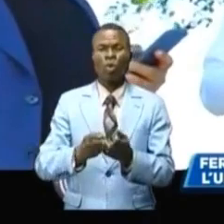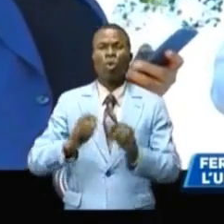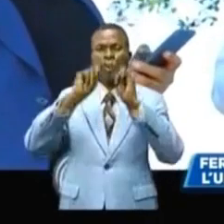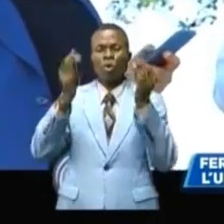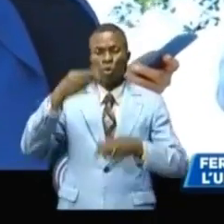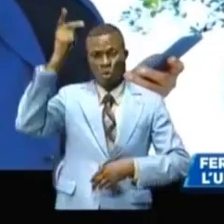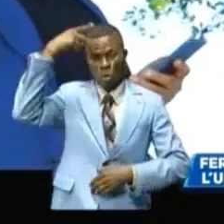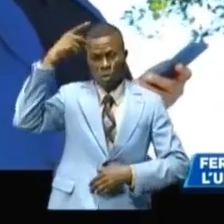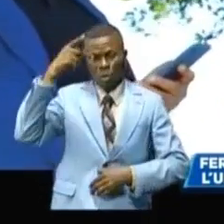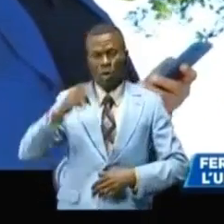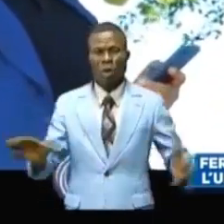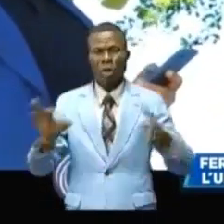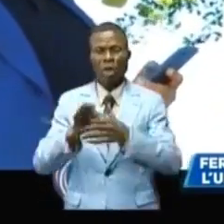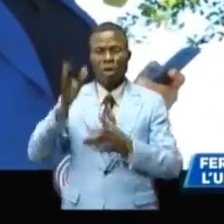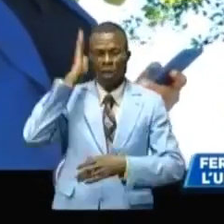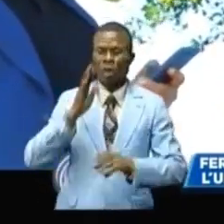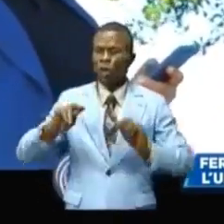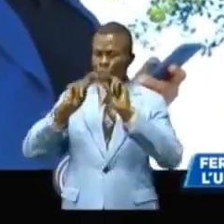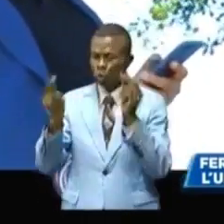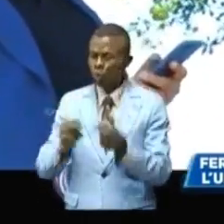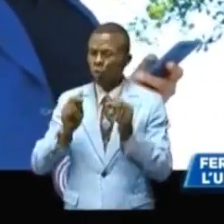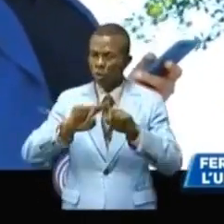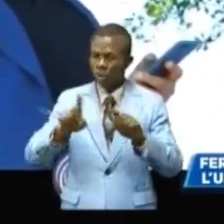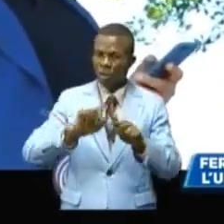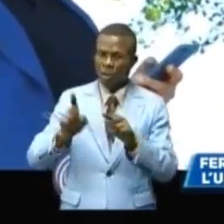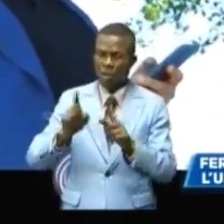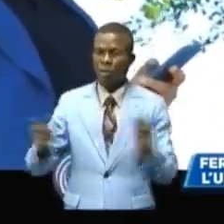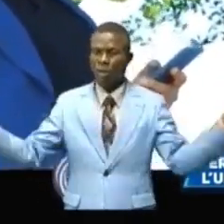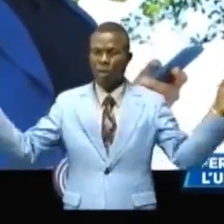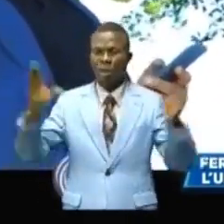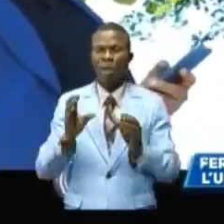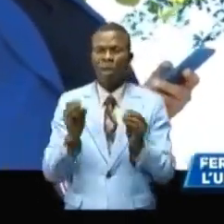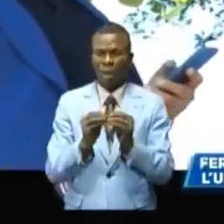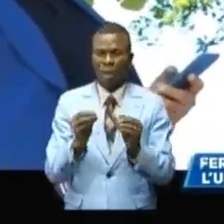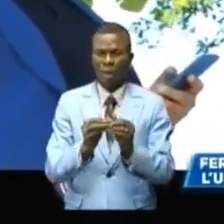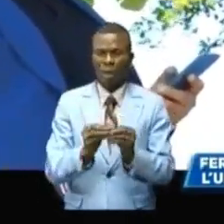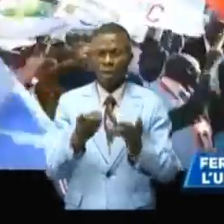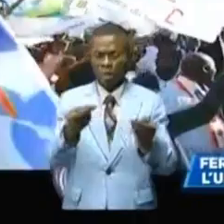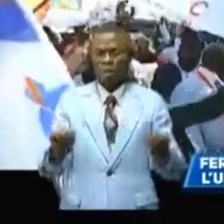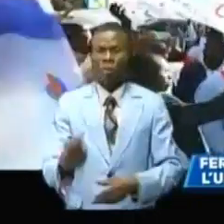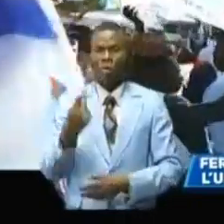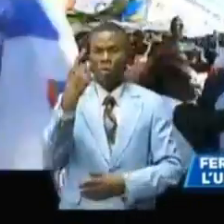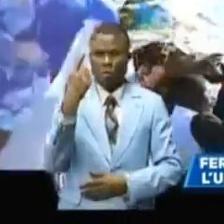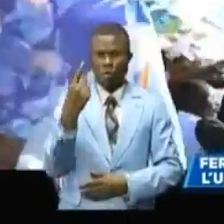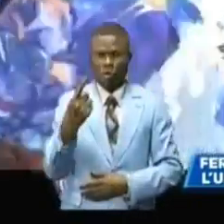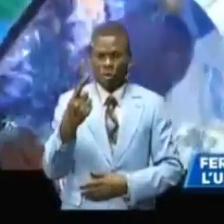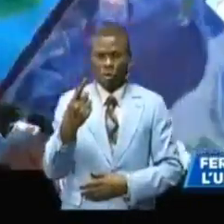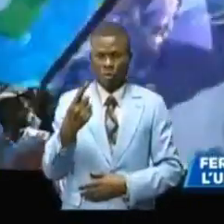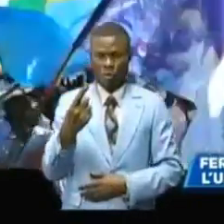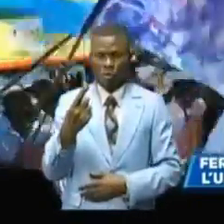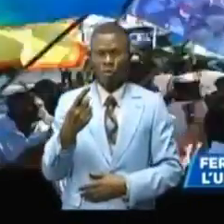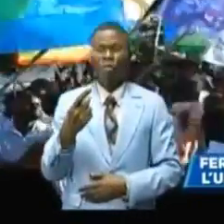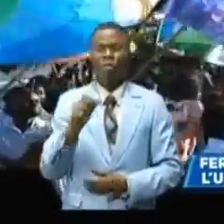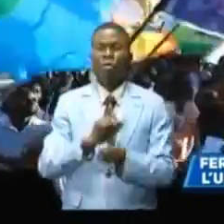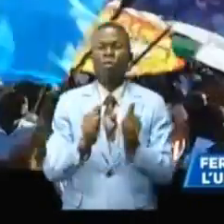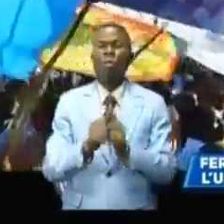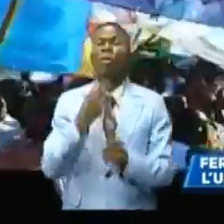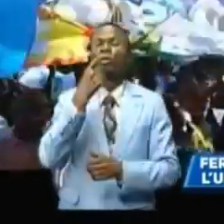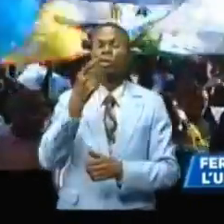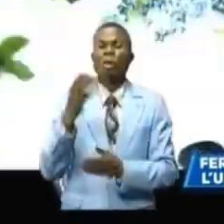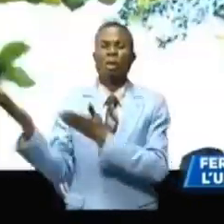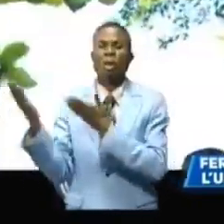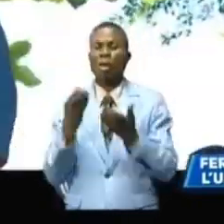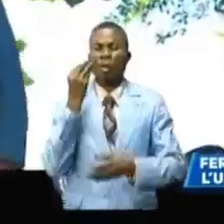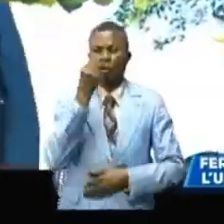sacrée, toutes tendances confondues, qui puissent se réunir à un même lieu. Voilà en substance ce qu'a déclaré le